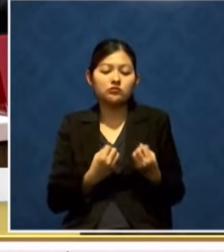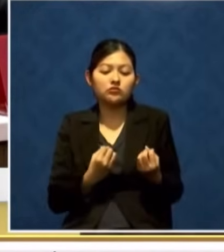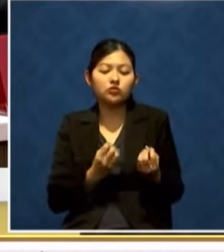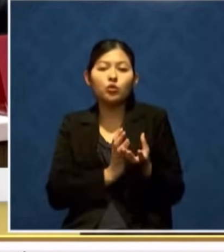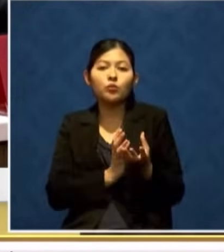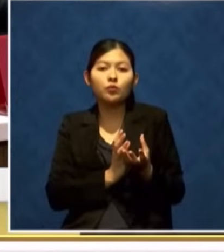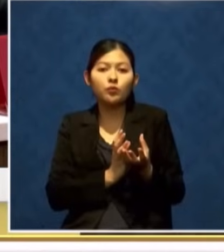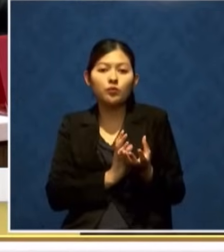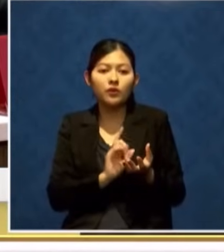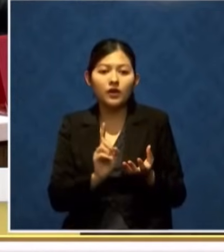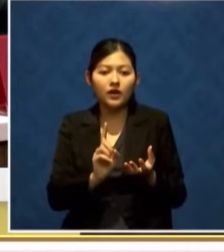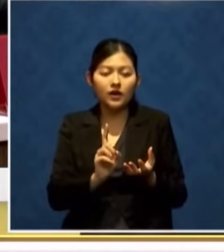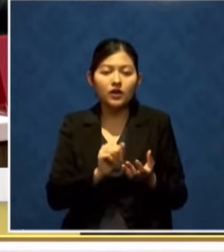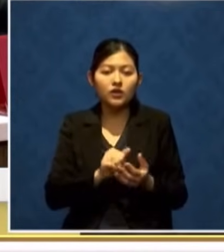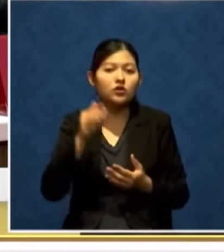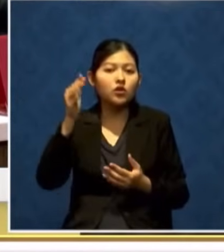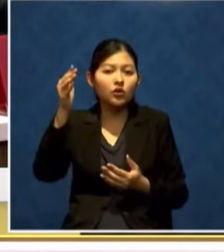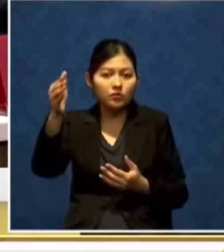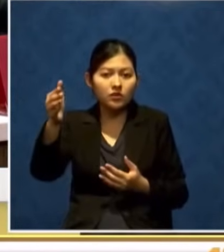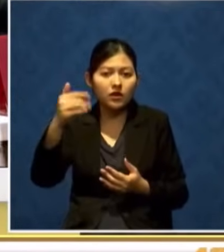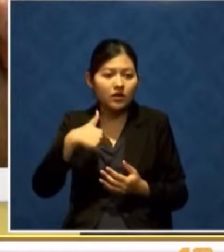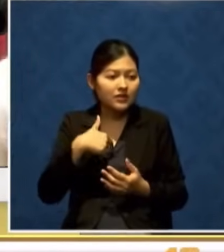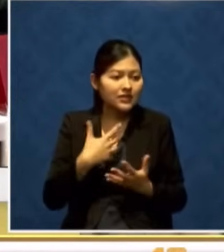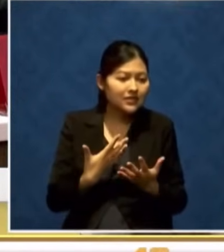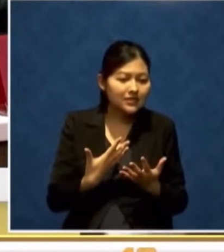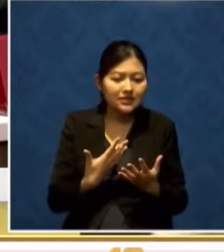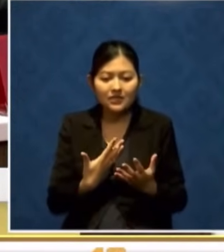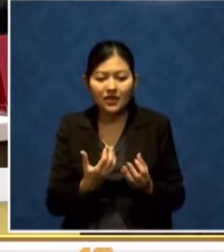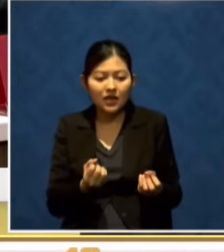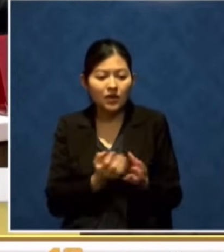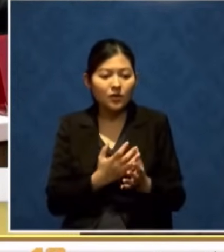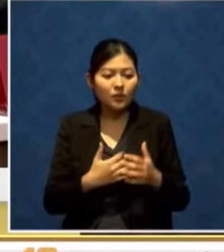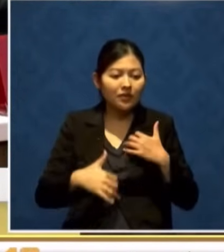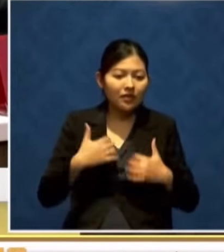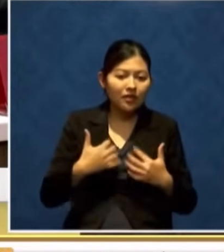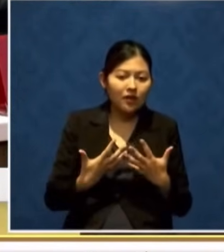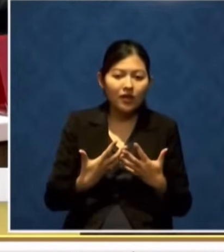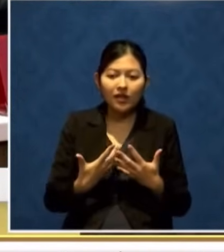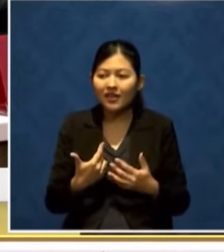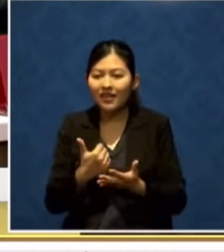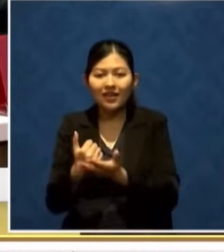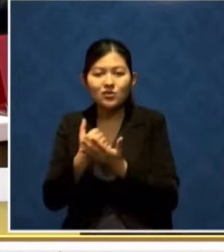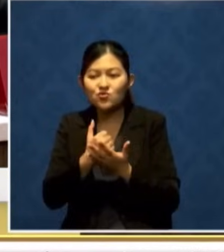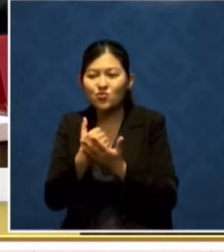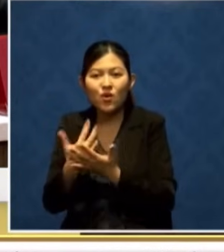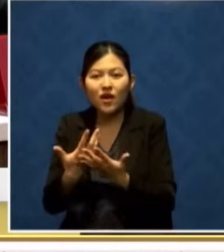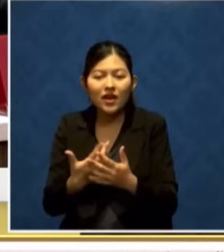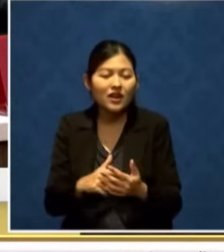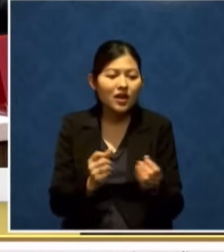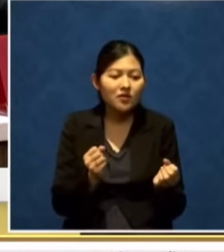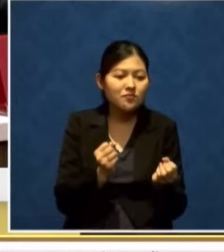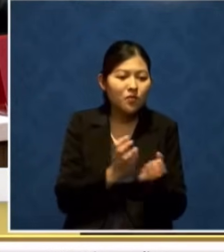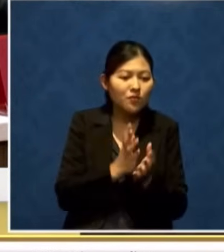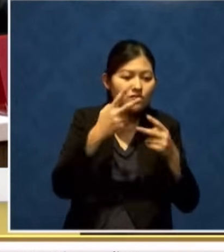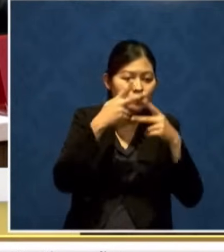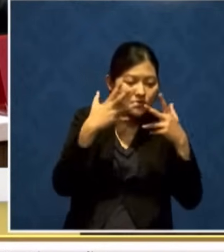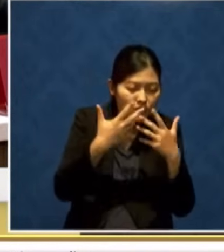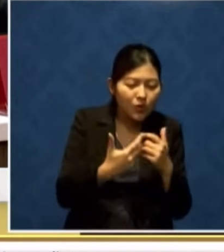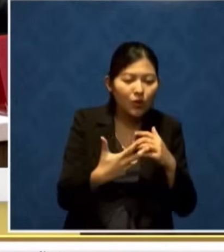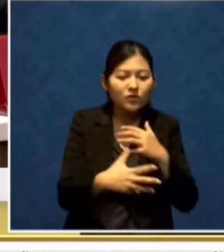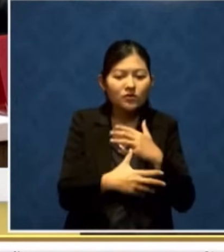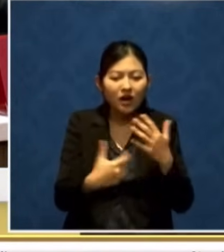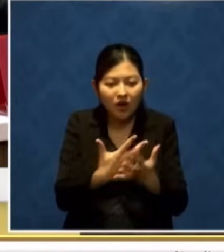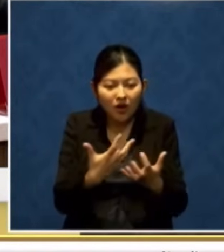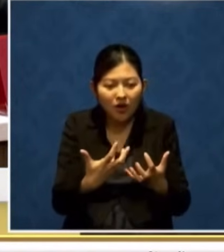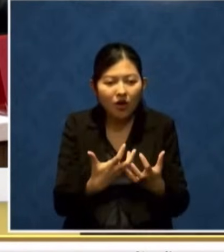ว่าในอนาคตเขาจะพึ่งใครถ้าเกิดเหตุร้ายขึ้นเพราะในองค์